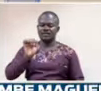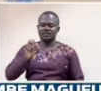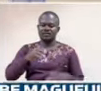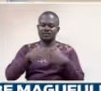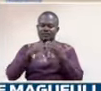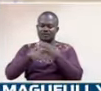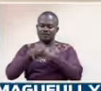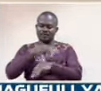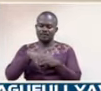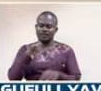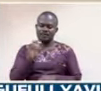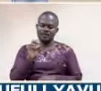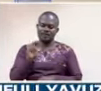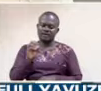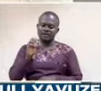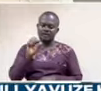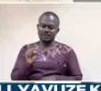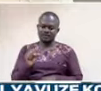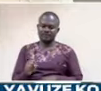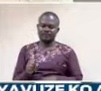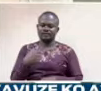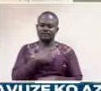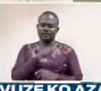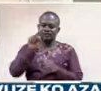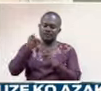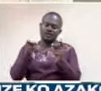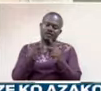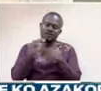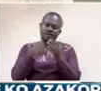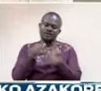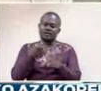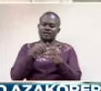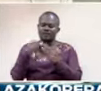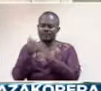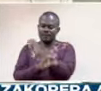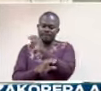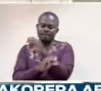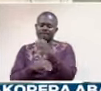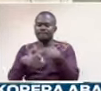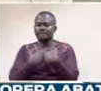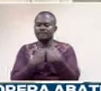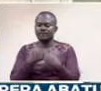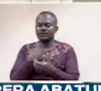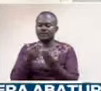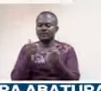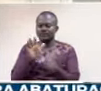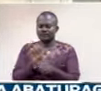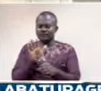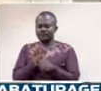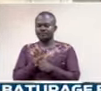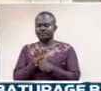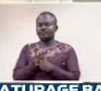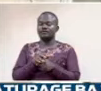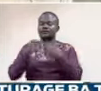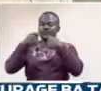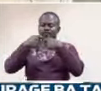umuyobozi w'uruganda Bonus Industries Limited. Kujya kubisanga byose ahenshi tubivana hanze, tarenge duhura nazo cyane cyane muri